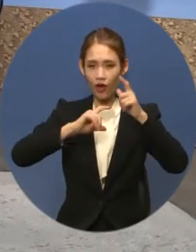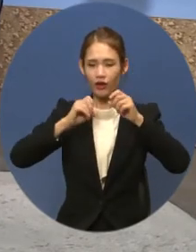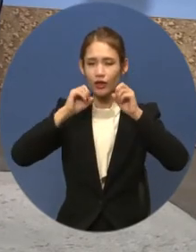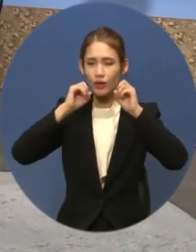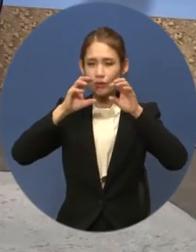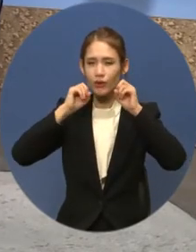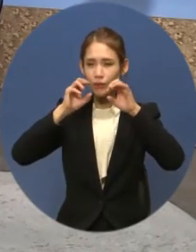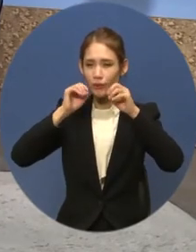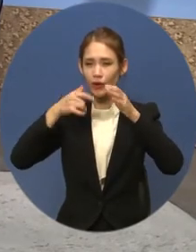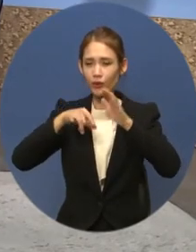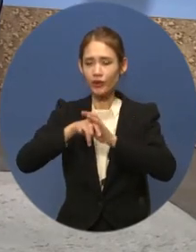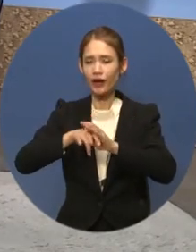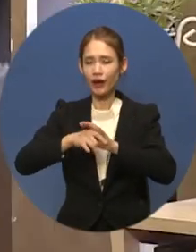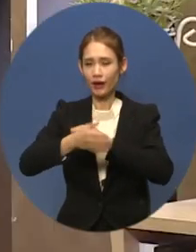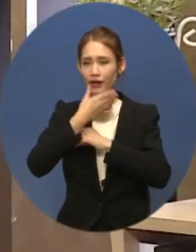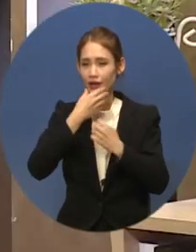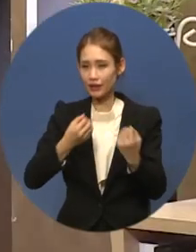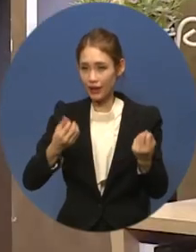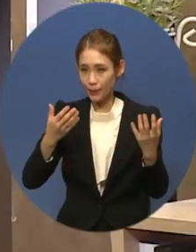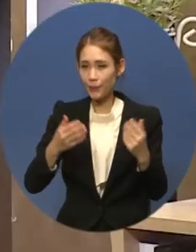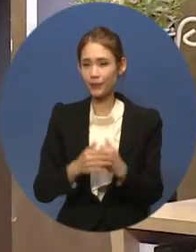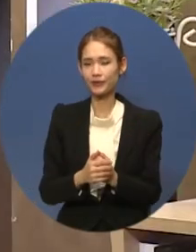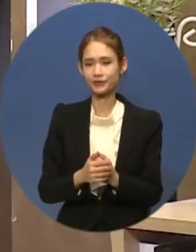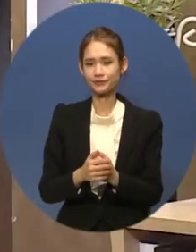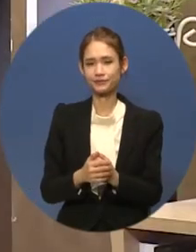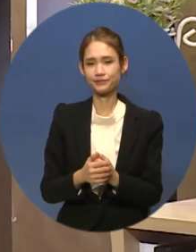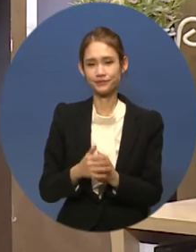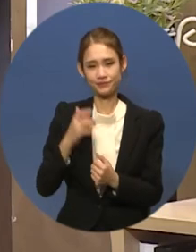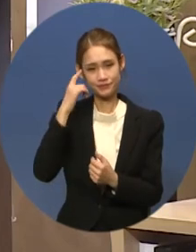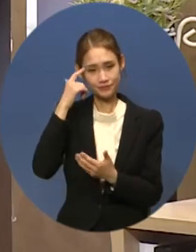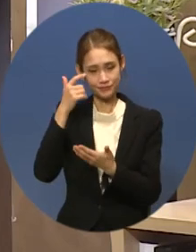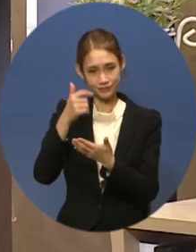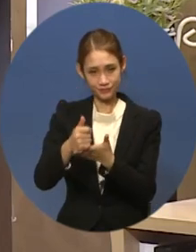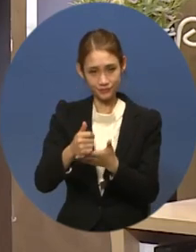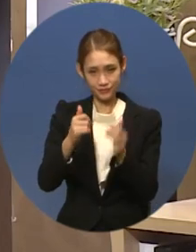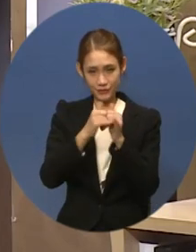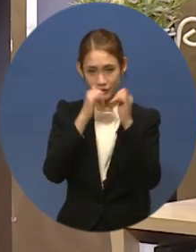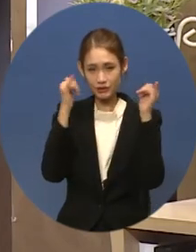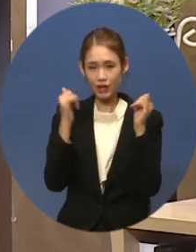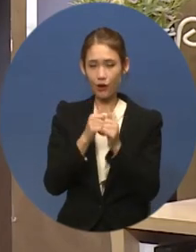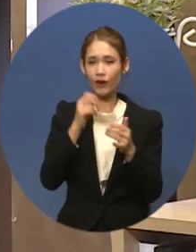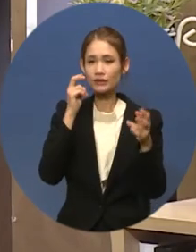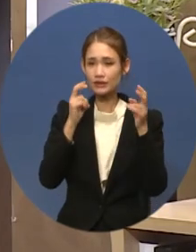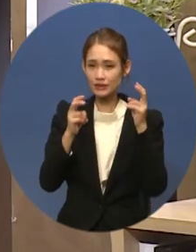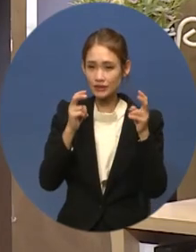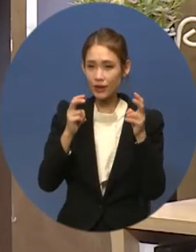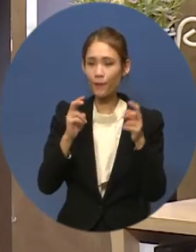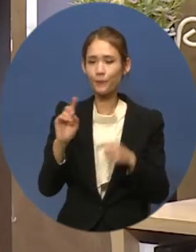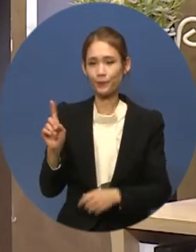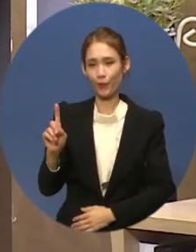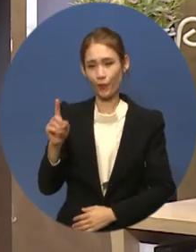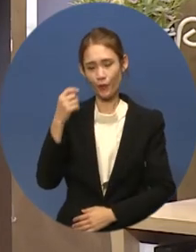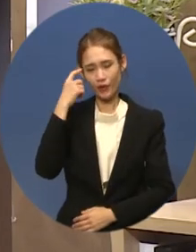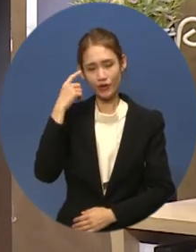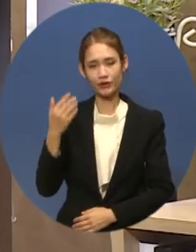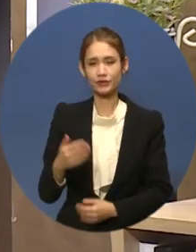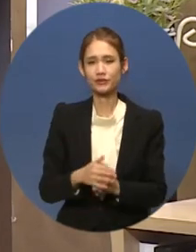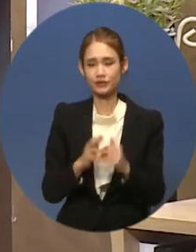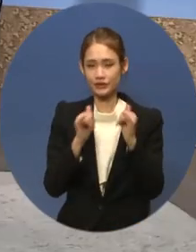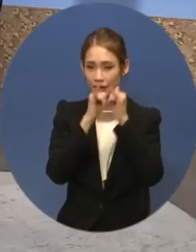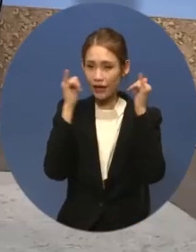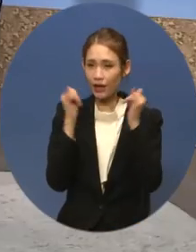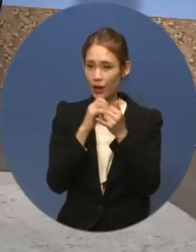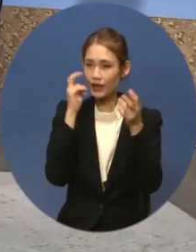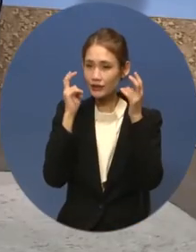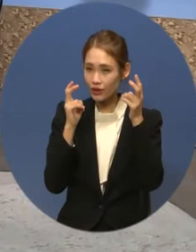이래요 4 그렇다면 어 이상 님께 생각하시기에 사회적 기업은 4 무엇이라고 생각하시나요 사회적